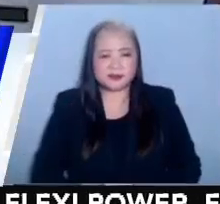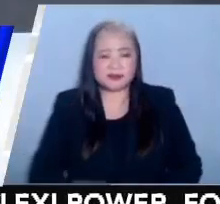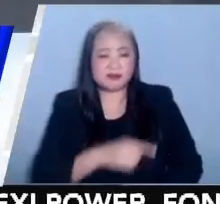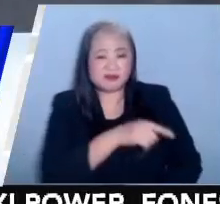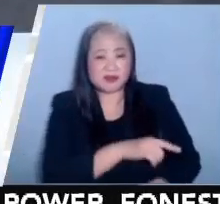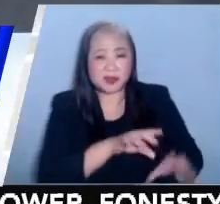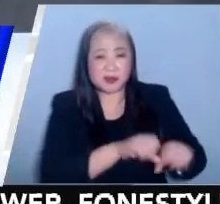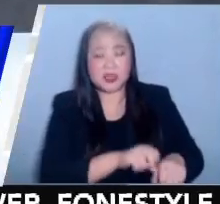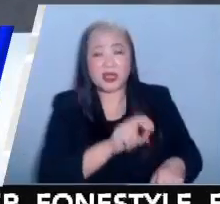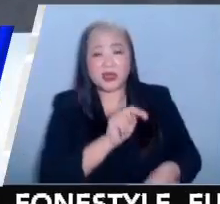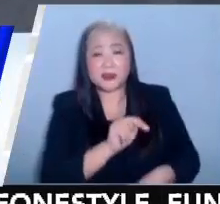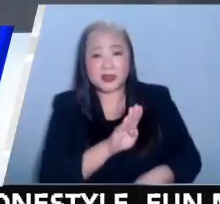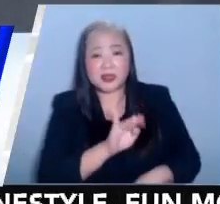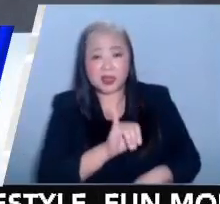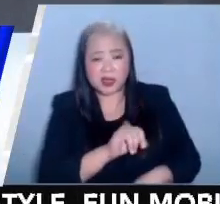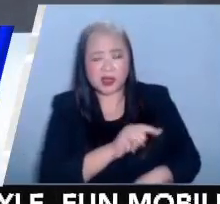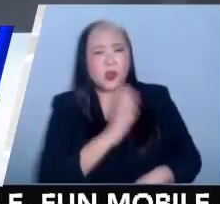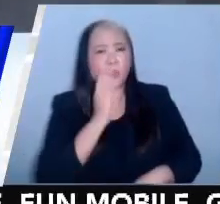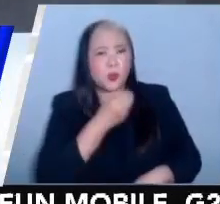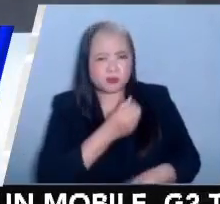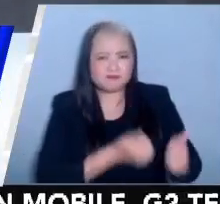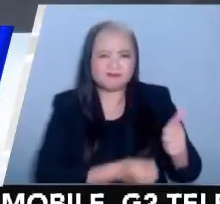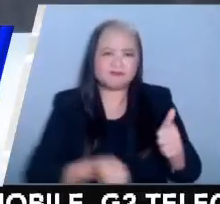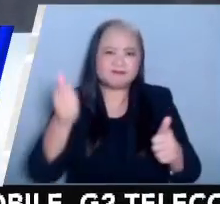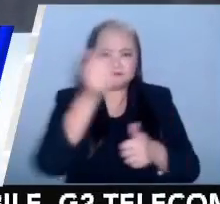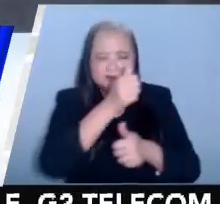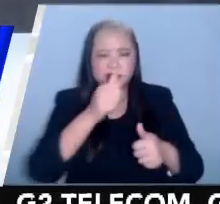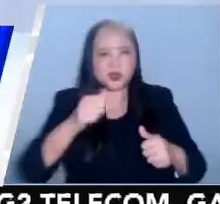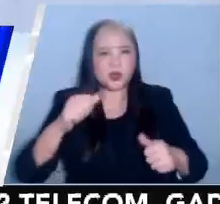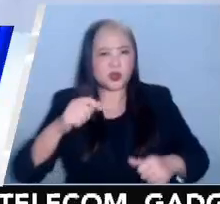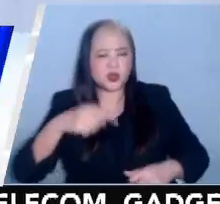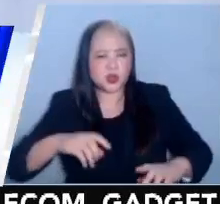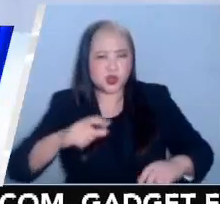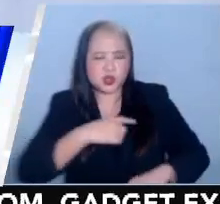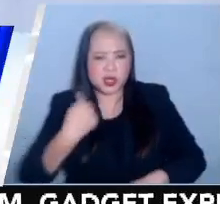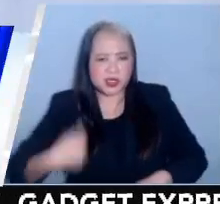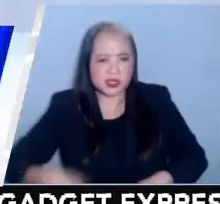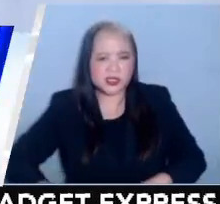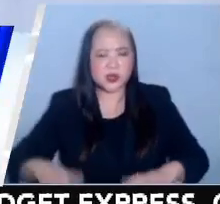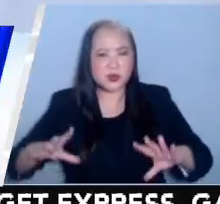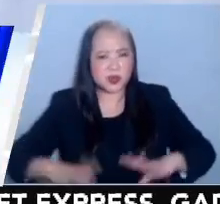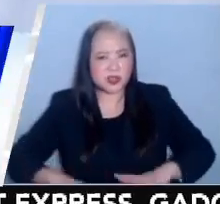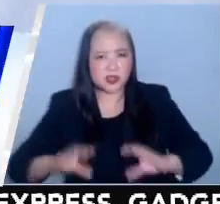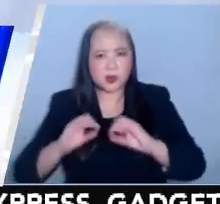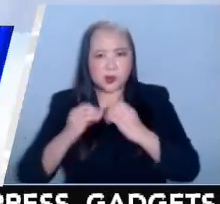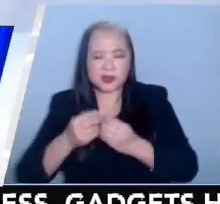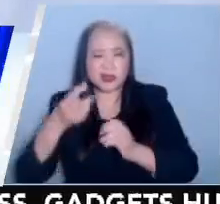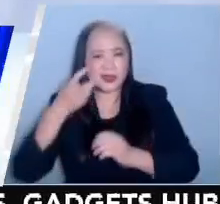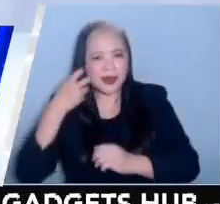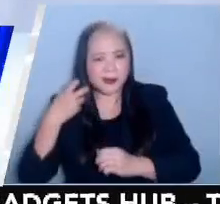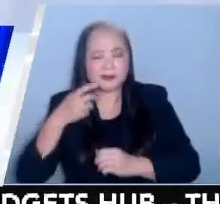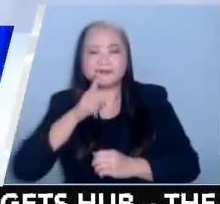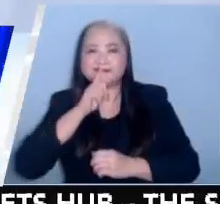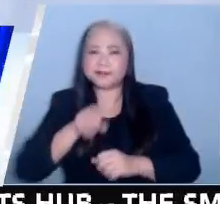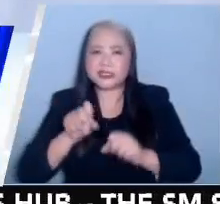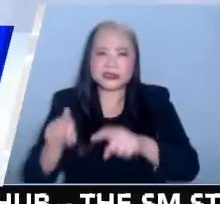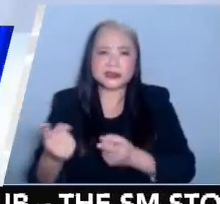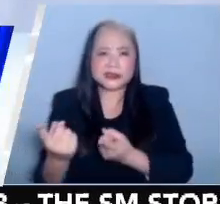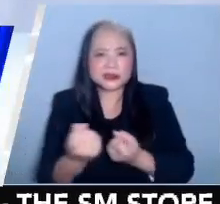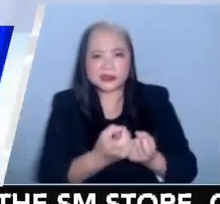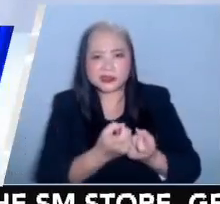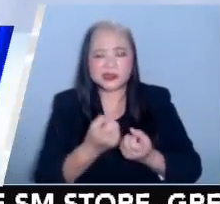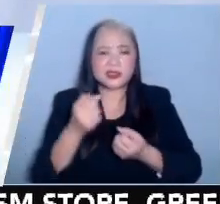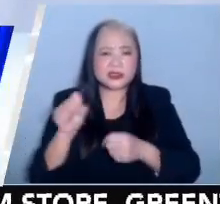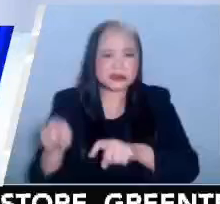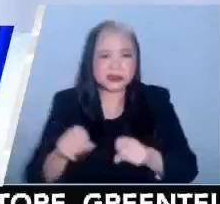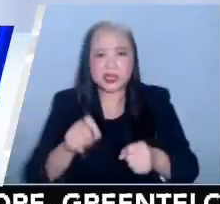umano ng malalaking Chinese at Russian organized crime groups na nagpapatakbo ng sex ring sa iba't ibang bansa sa Southeast